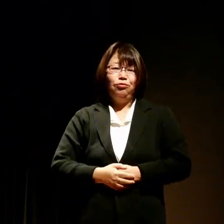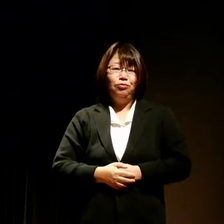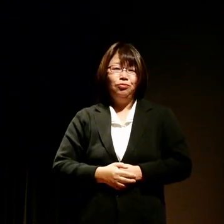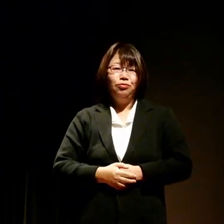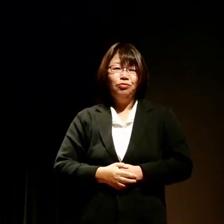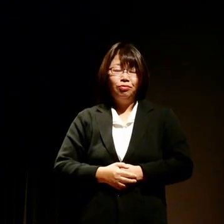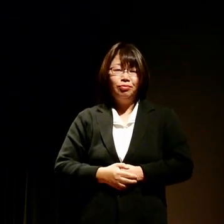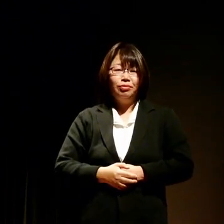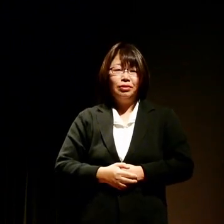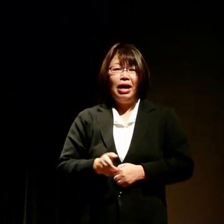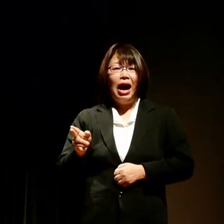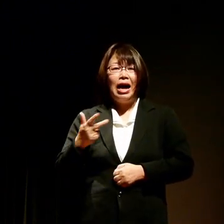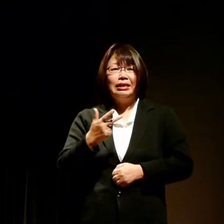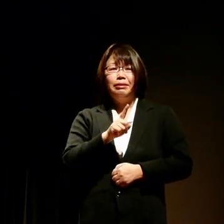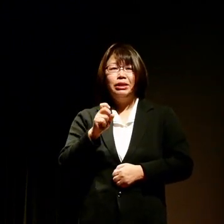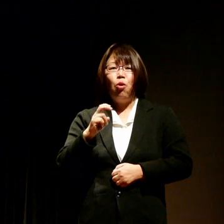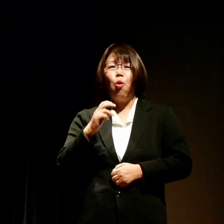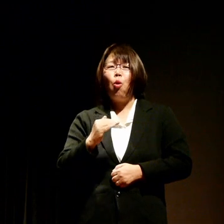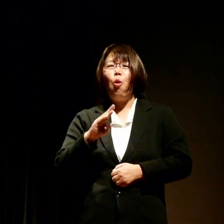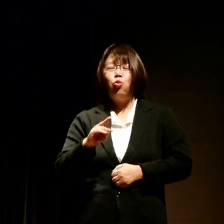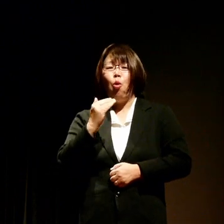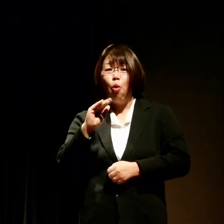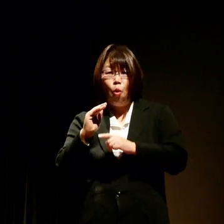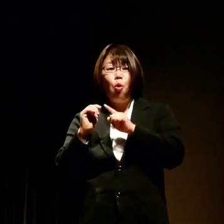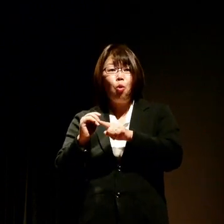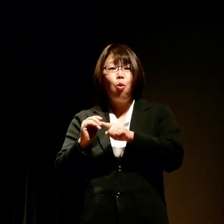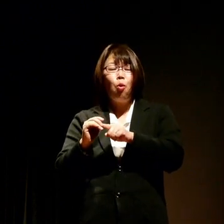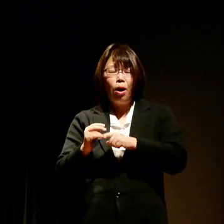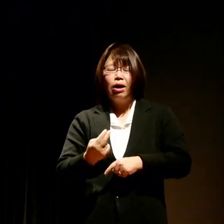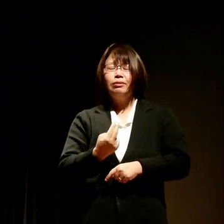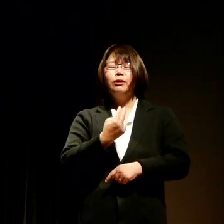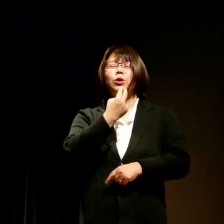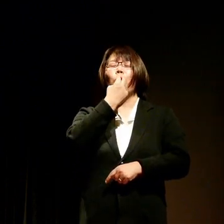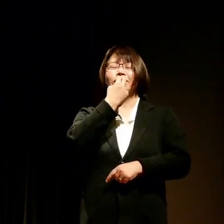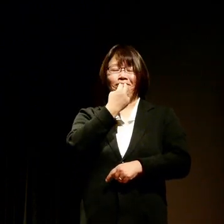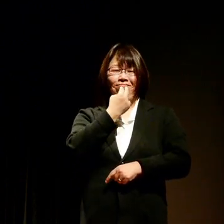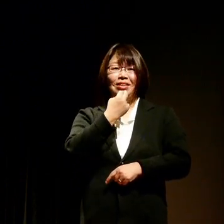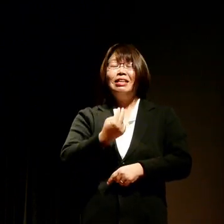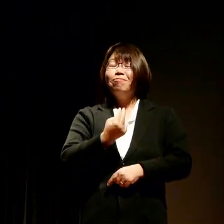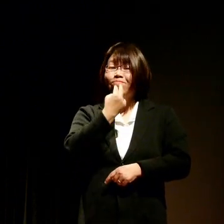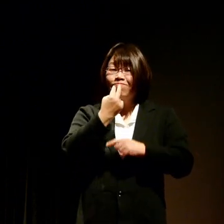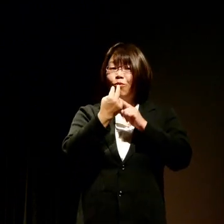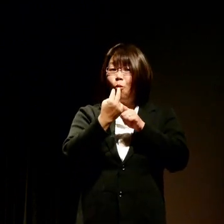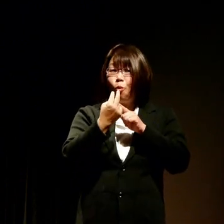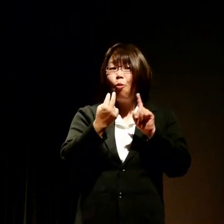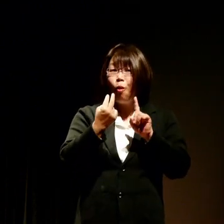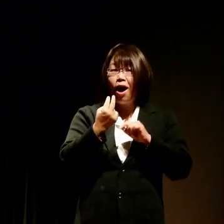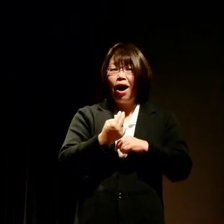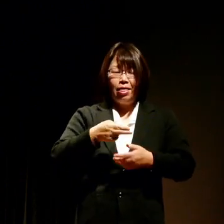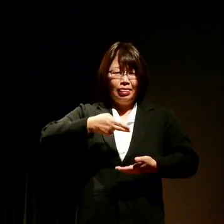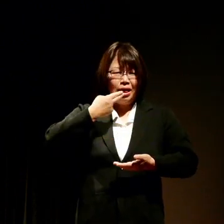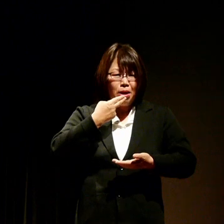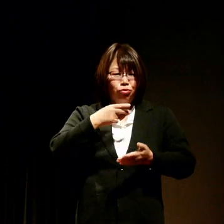そしてハシビロコウの香、これは香りです。香りは食べ